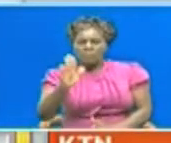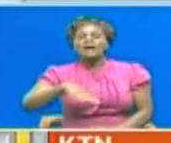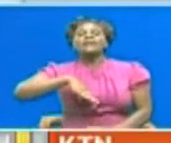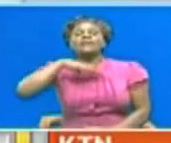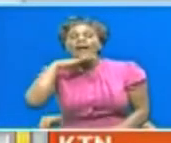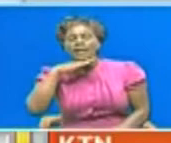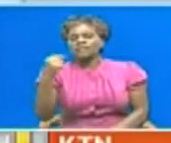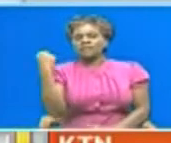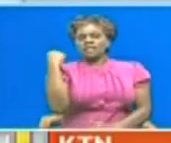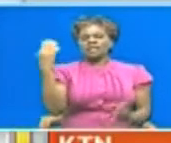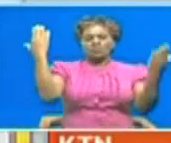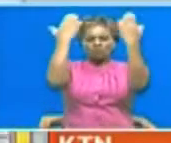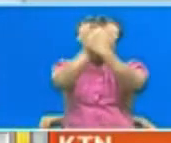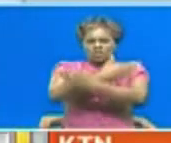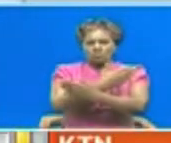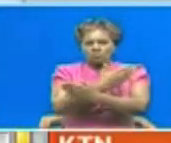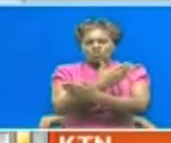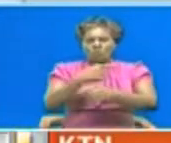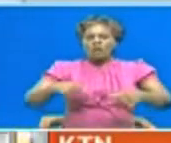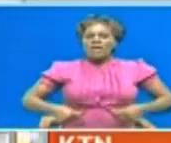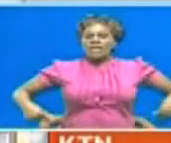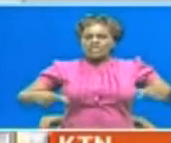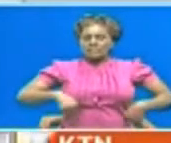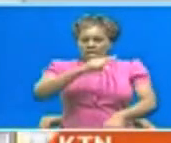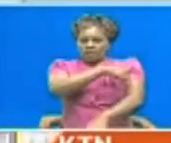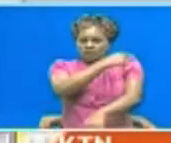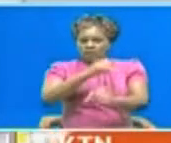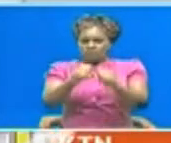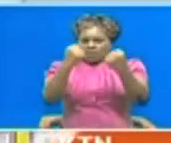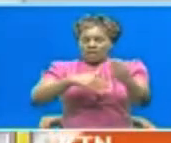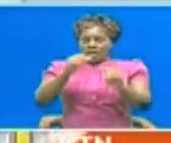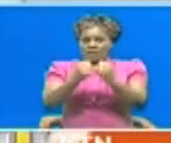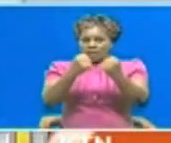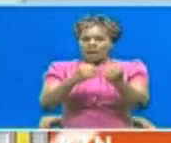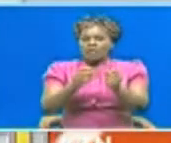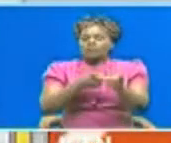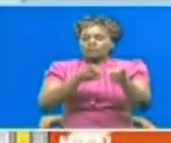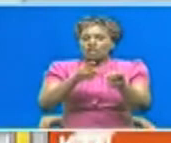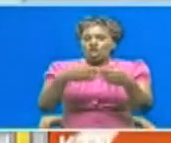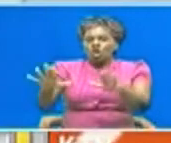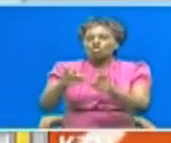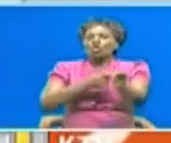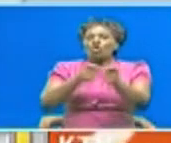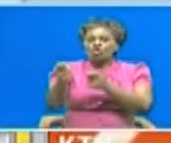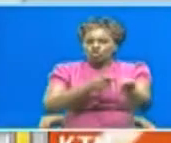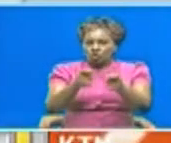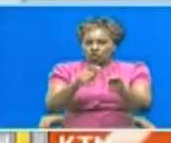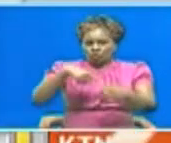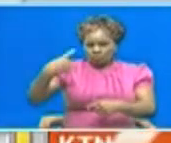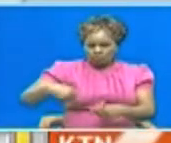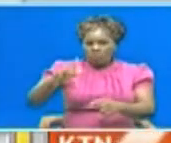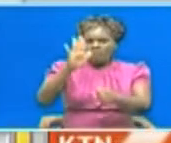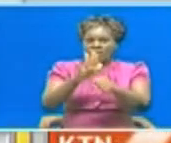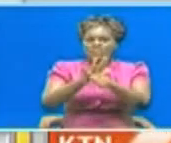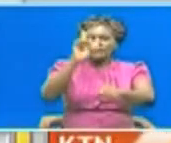akifariki hapo jana alasiri katika hospitali ya rufaa ya Garissa. Ajali hiyo ilitokea baada ya gari lilokuwa akisafiria kupoteza mwelekeo na kubingiria mara kadhaa